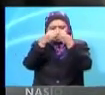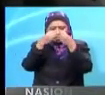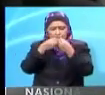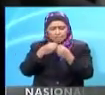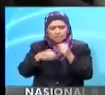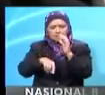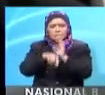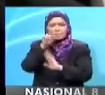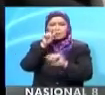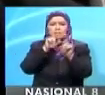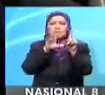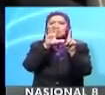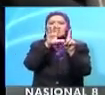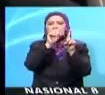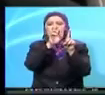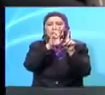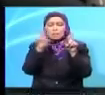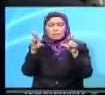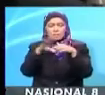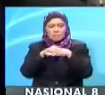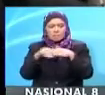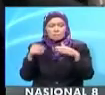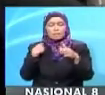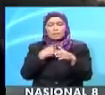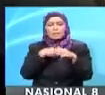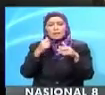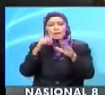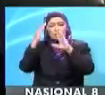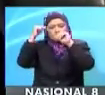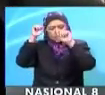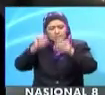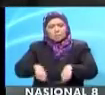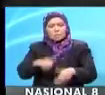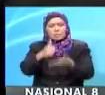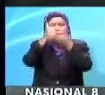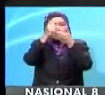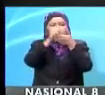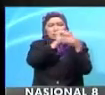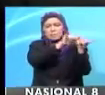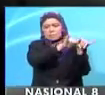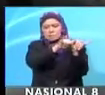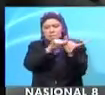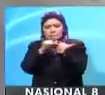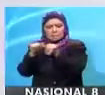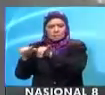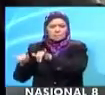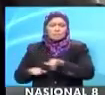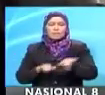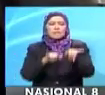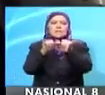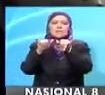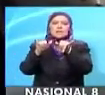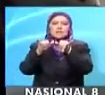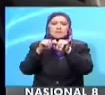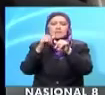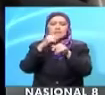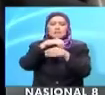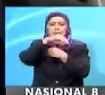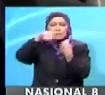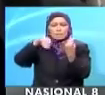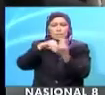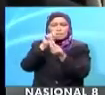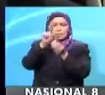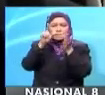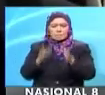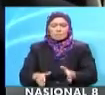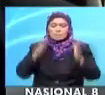daripada 180,000. So kita harap dapat membantulah sedikit sebanyak seragamkan semua jemaah haji di Malaysia. Ini